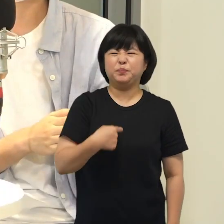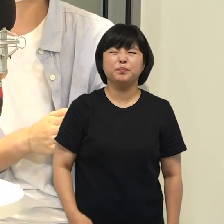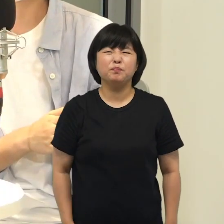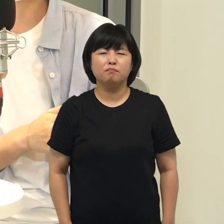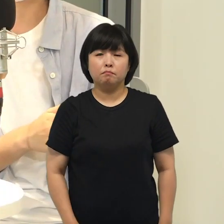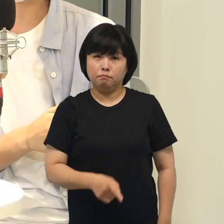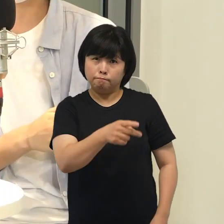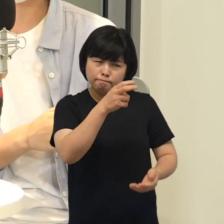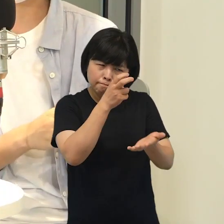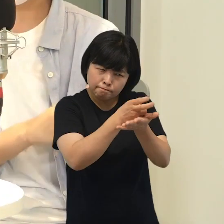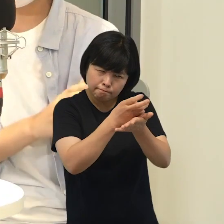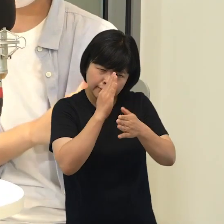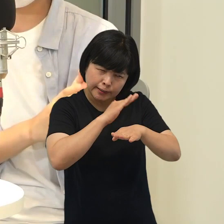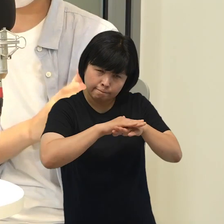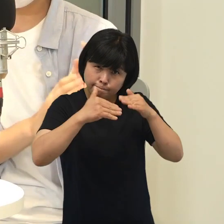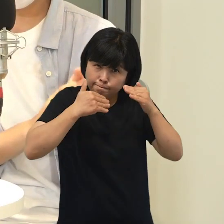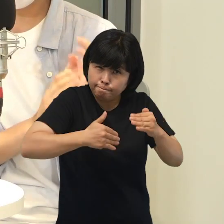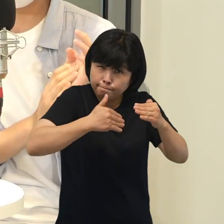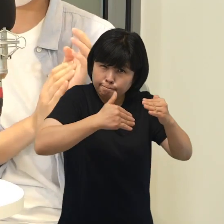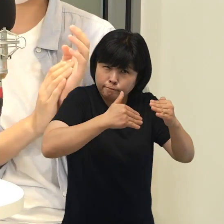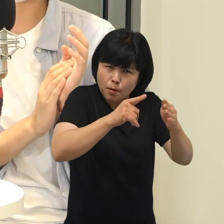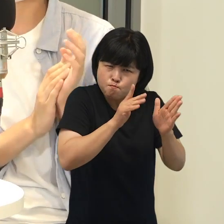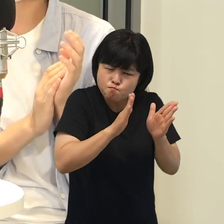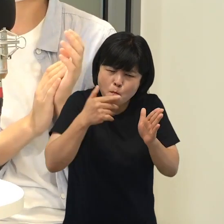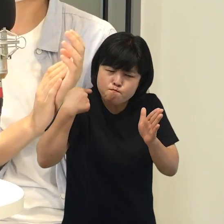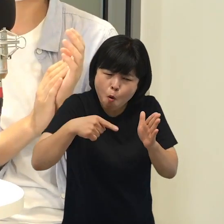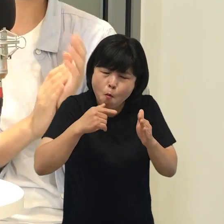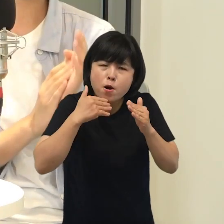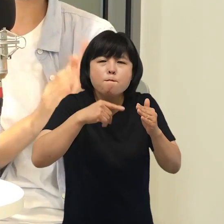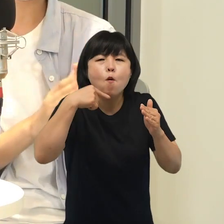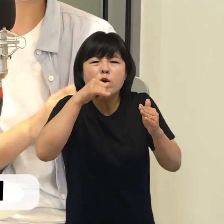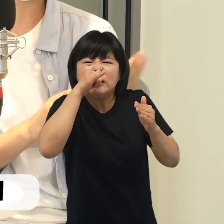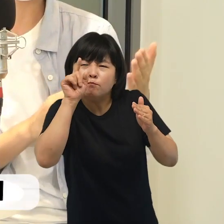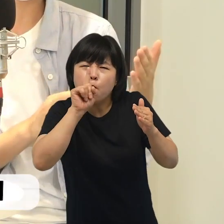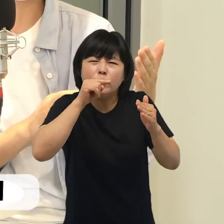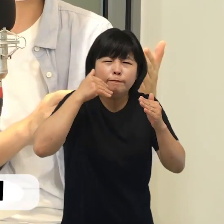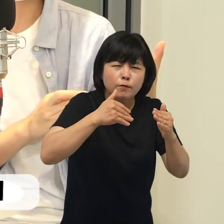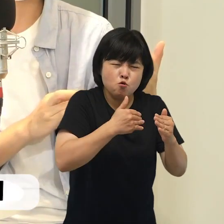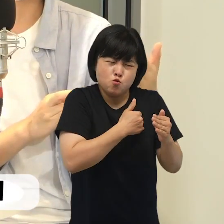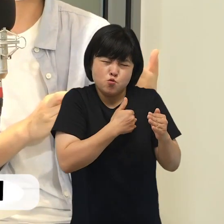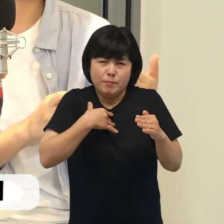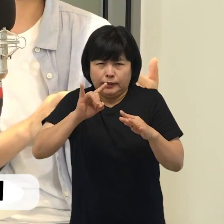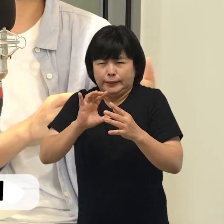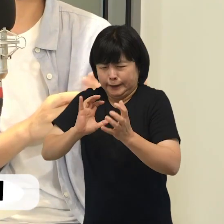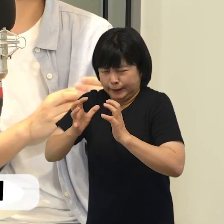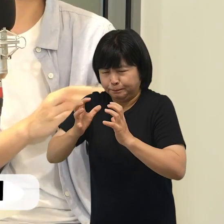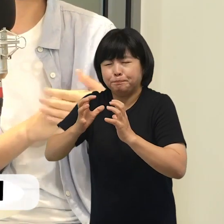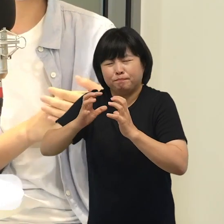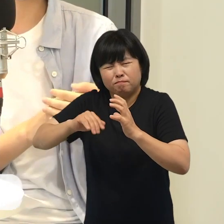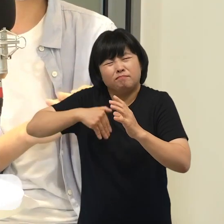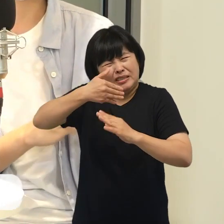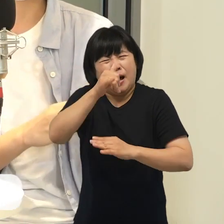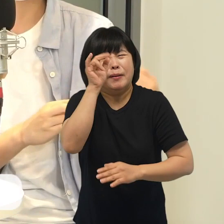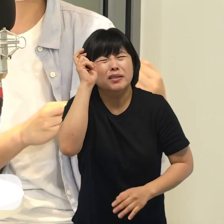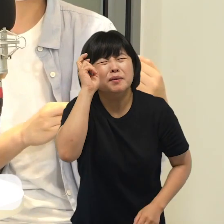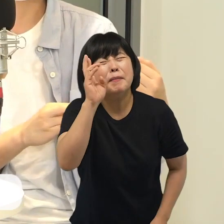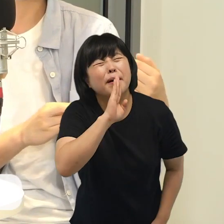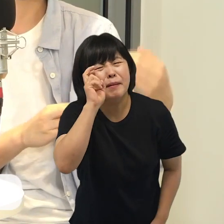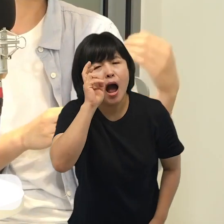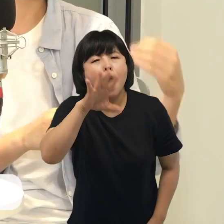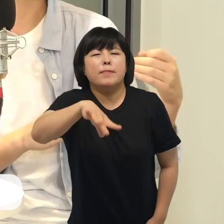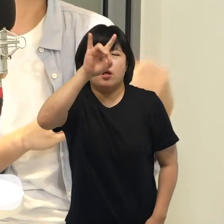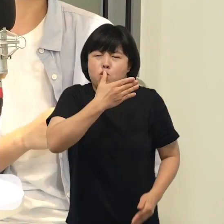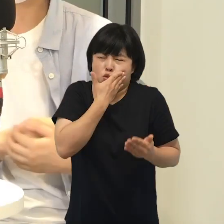않을까 하는 맞아요. 우려가 약간 들어요. 물론 이 제도를 설계하고 뭔가 준비를 하는 과정에 있어서 충분한 논의를